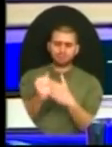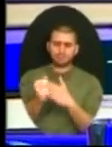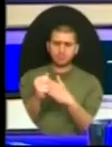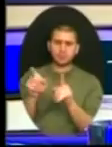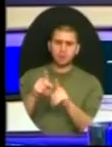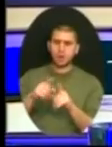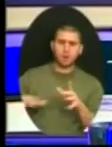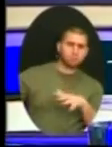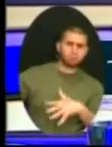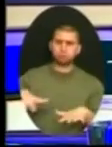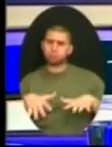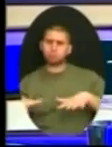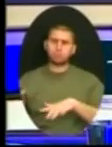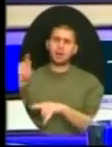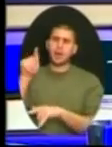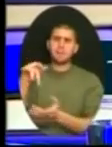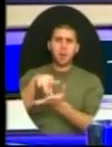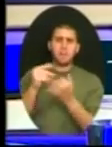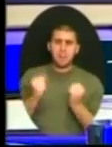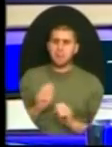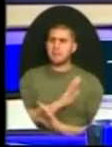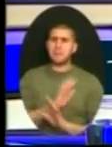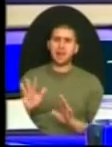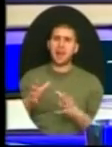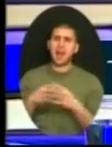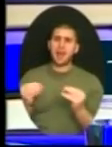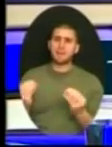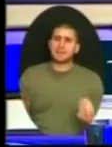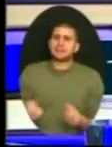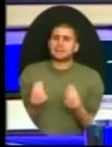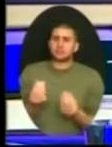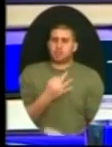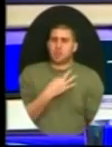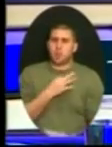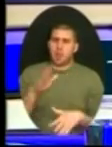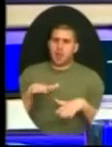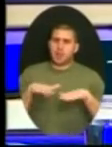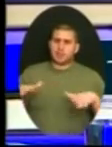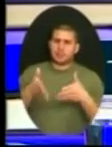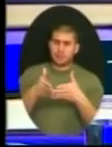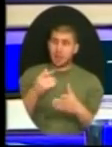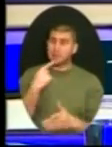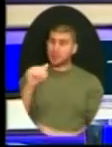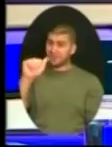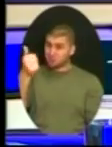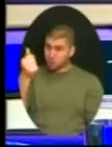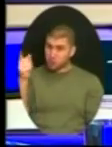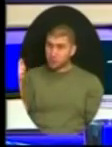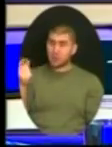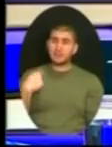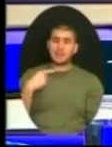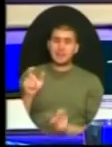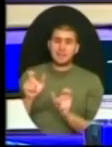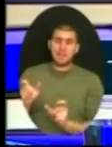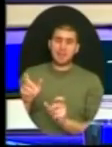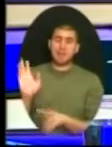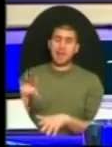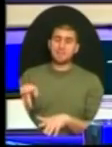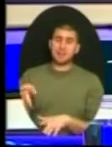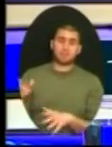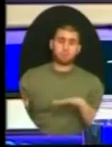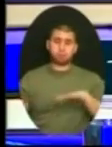במים סוערים אל חוף מבטחים, בלי לאבד את הטובין שעל הסיפון? דבר ראשון אמרתי לו, נמנעים מזעזועים על הספינה